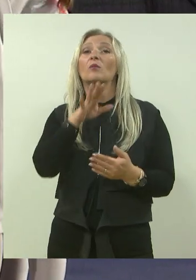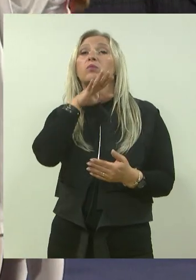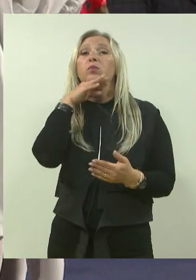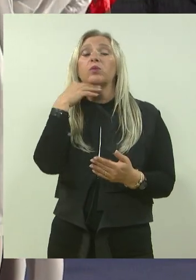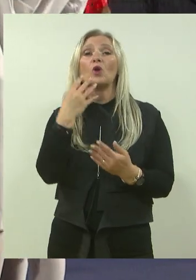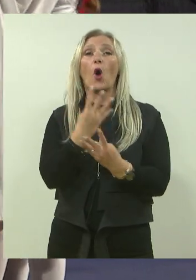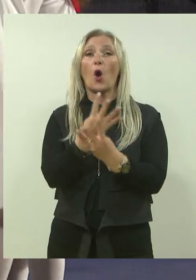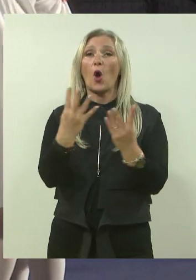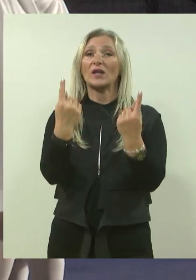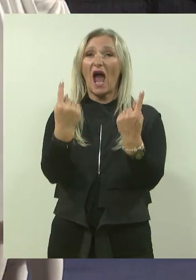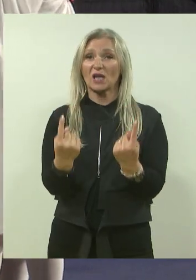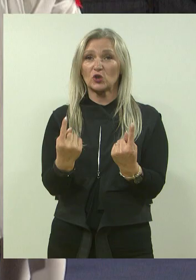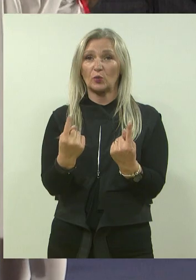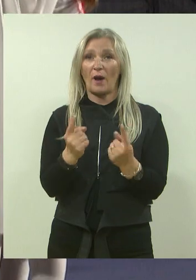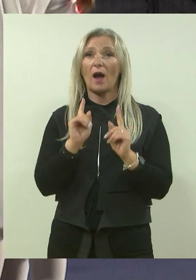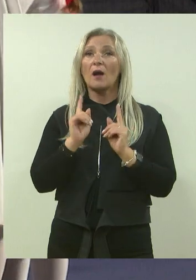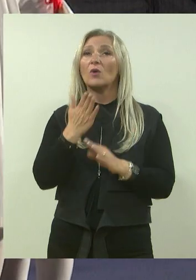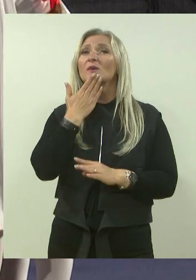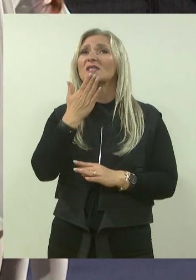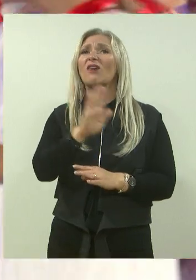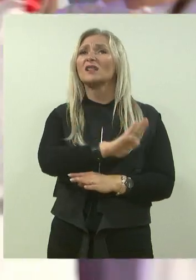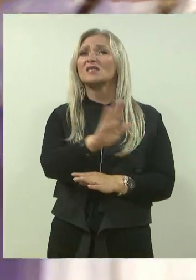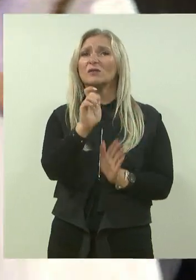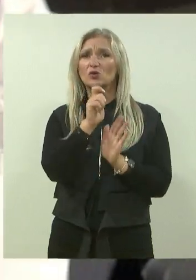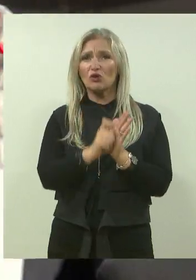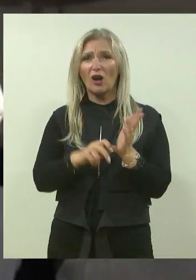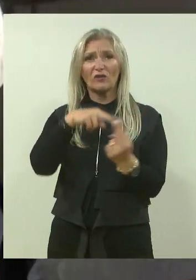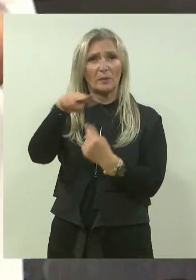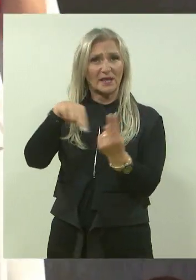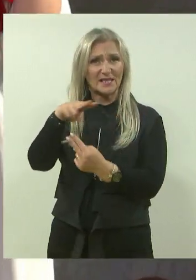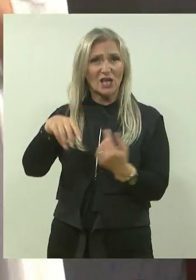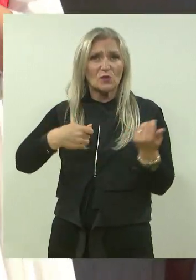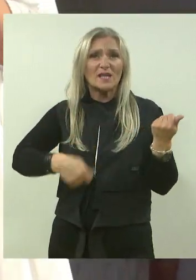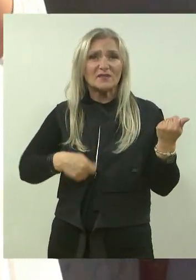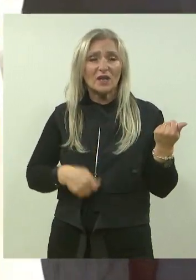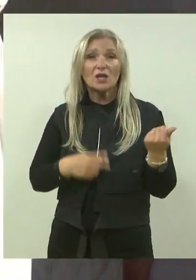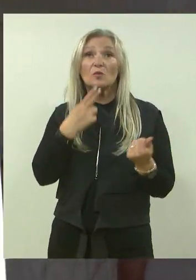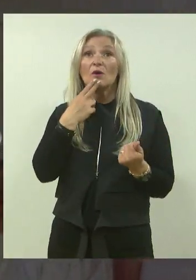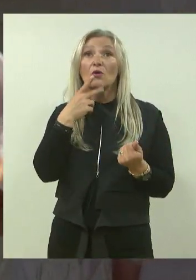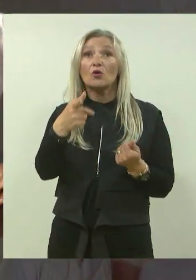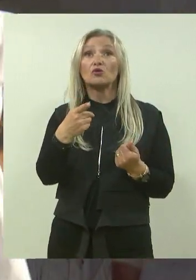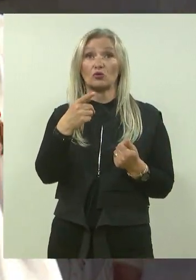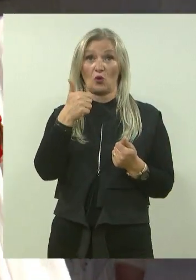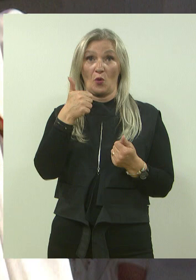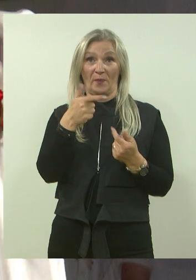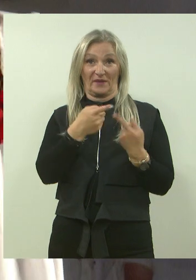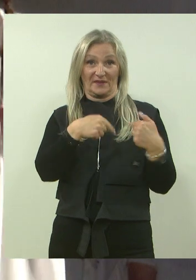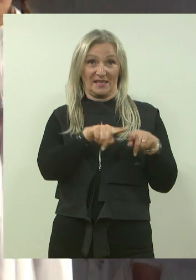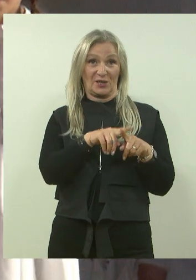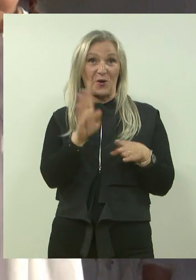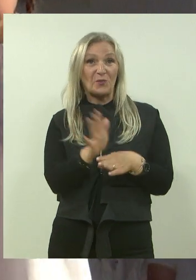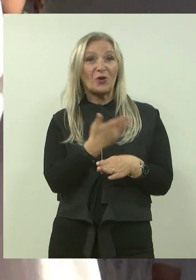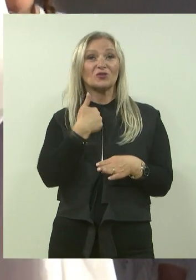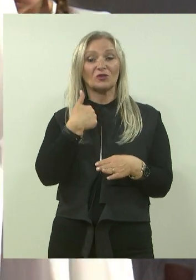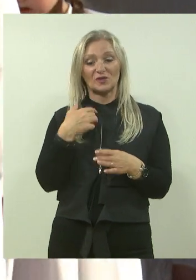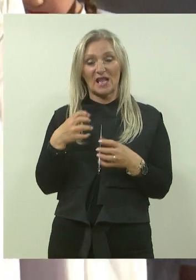mnogo nastupa. Moram zahvaliti svim članovima, plesačima, folklorašima i sviračima koji su u ovih prvih četvrt stoljeća prošli kroz naše